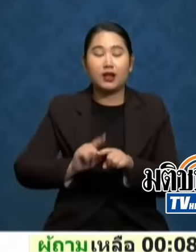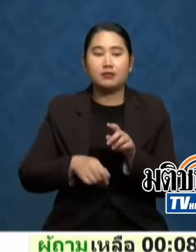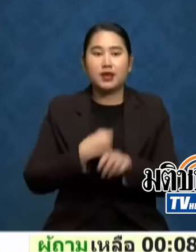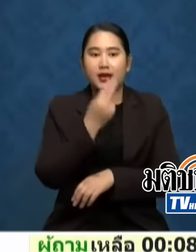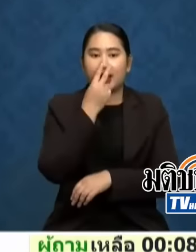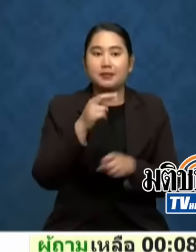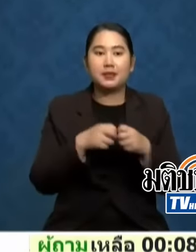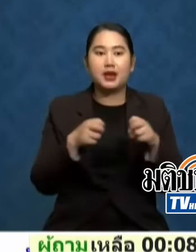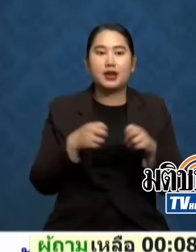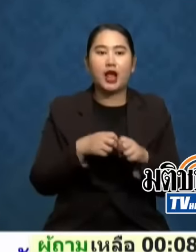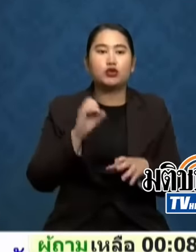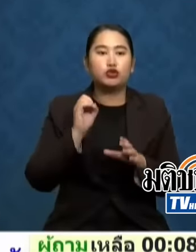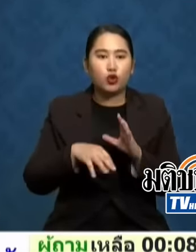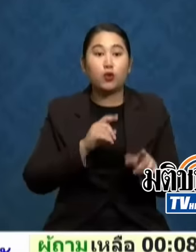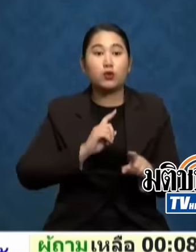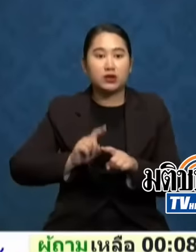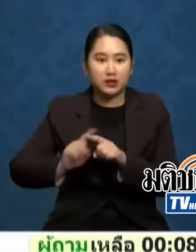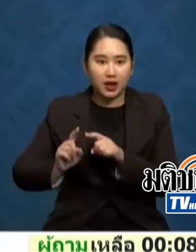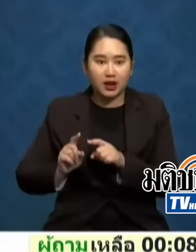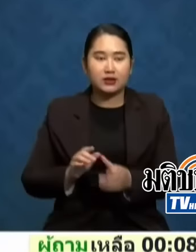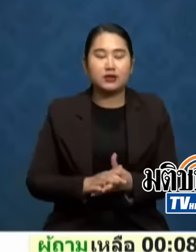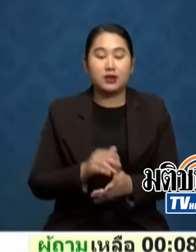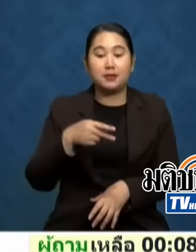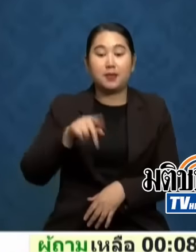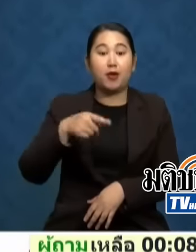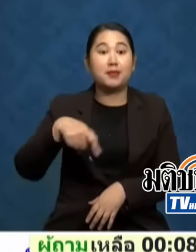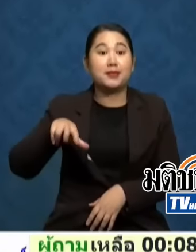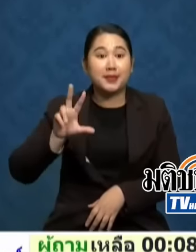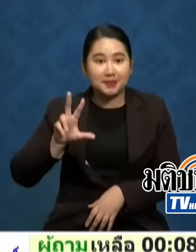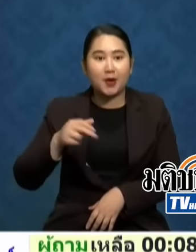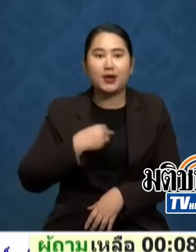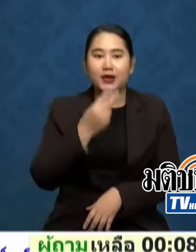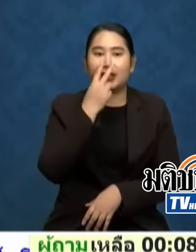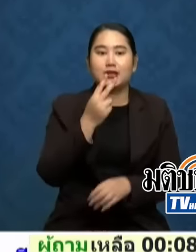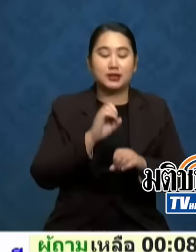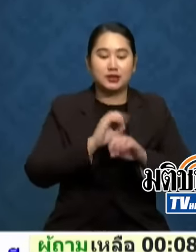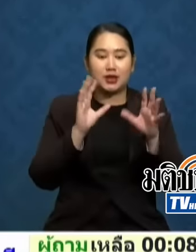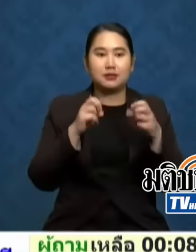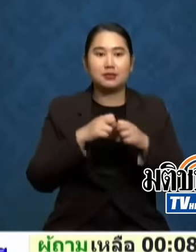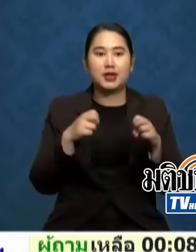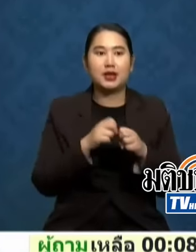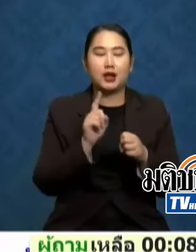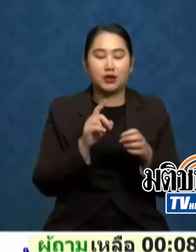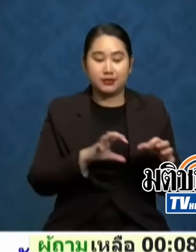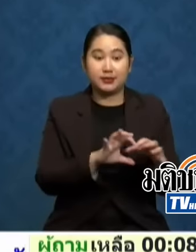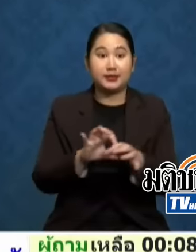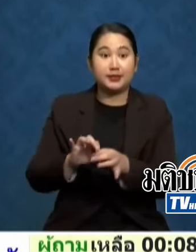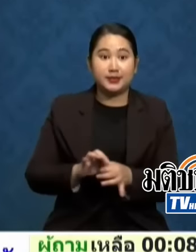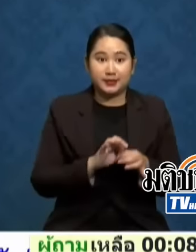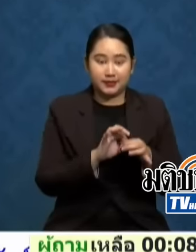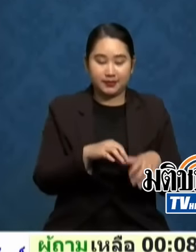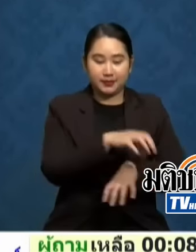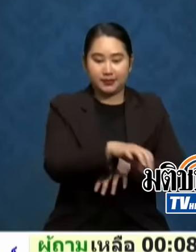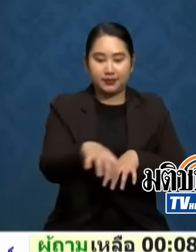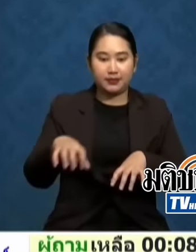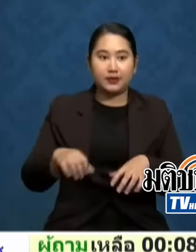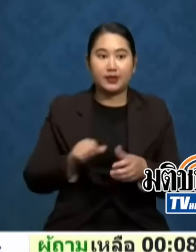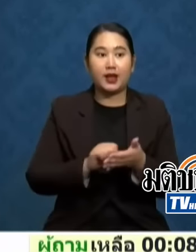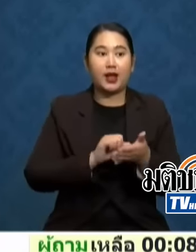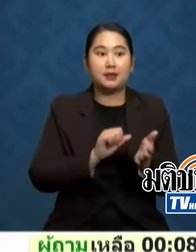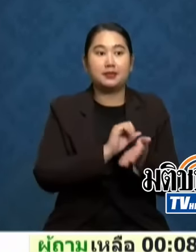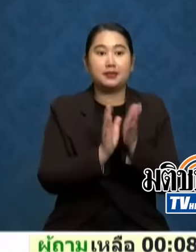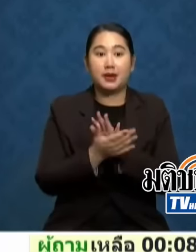พร่องในเรื่องของการข้อความกับกรมปปเมื่อที่เราเห็นสักครู่เราเห็นชัดเจนว่าปัญหามันอยู่ที่การบูรณาการข้อมูลของทุกหน่วยงานในต